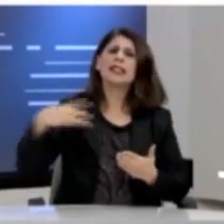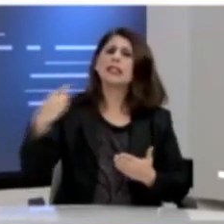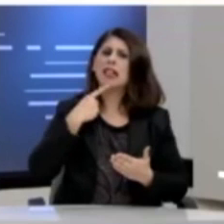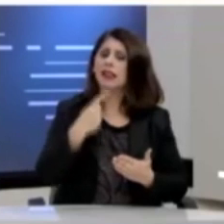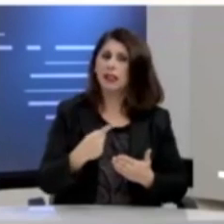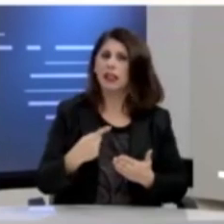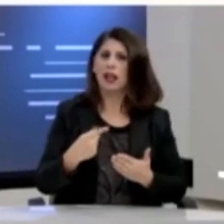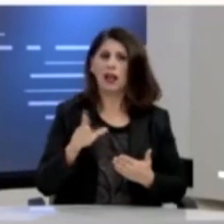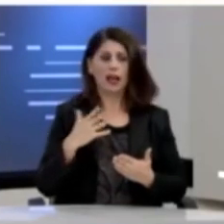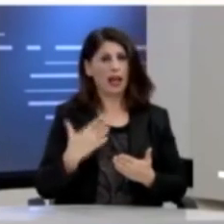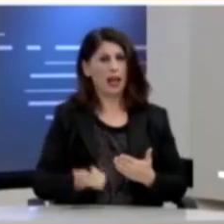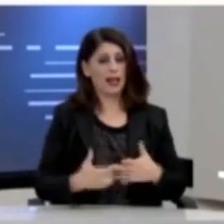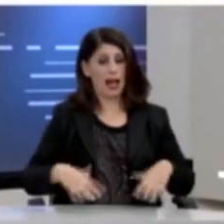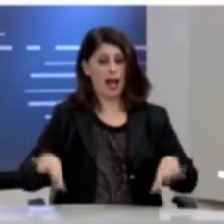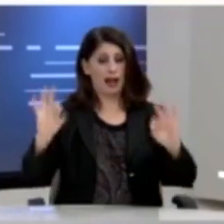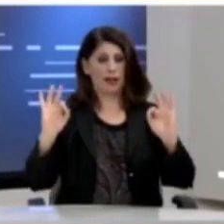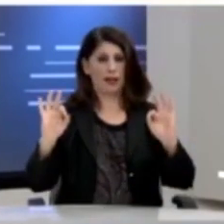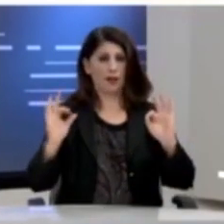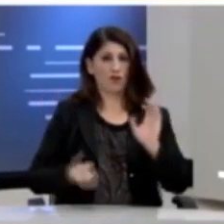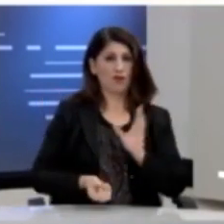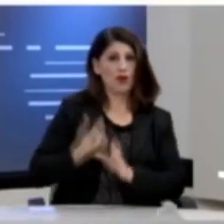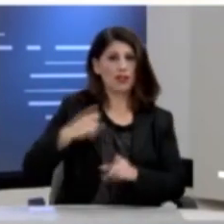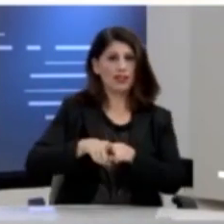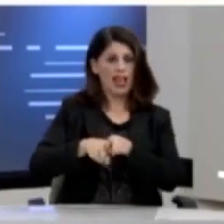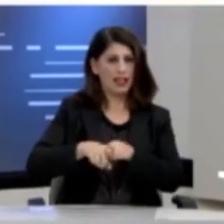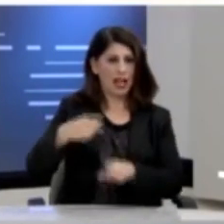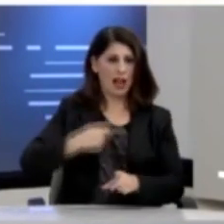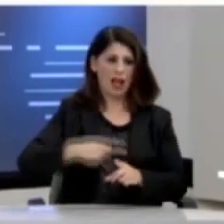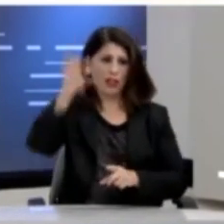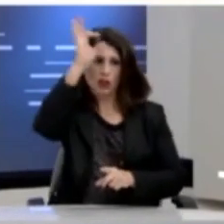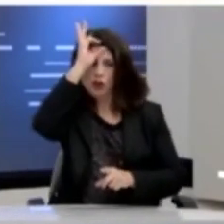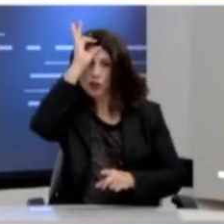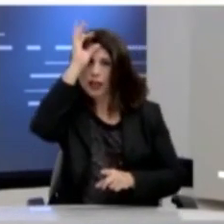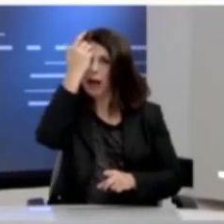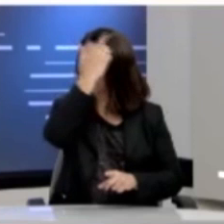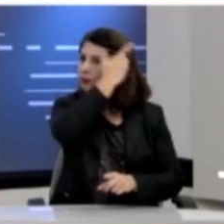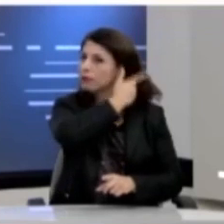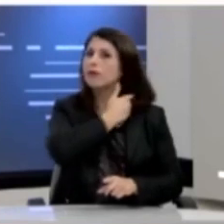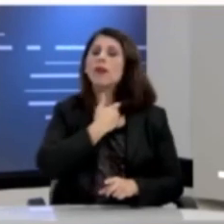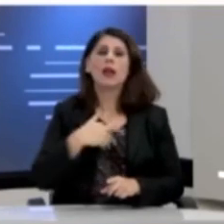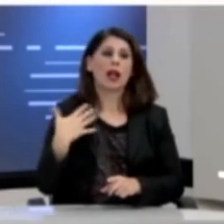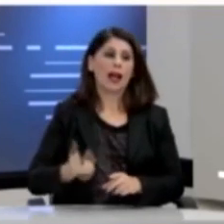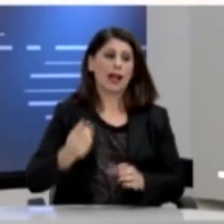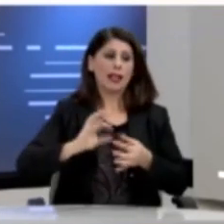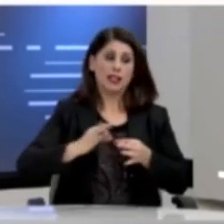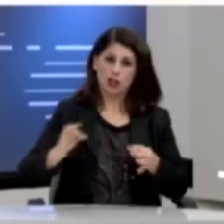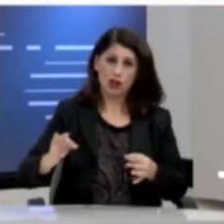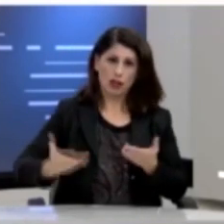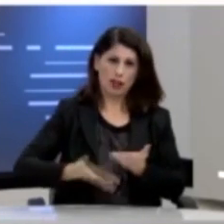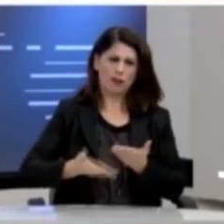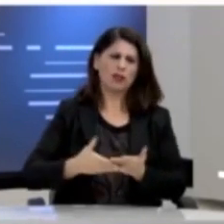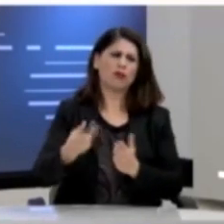και μιλάνε για κάποιο ξεκίνημα νέο στις σχέσεις των δύο χωρών, για ιστορική επίσκεψη και άλλα